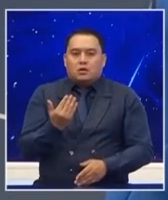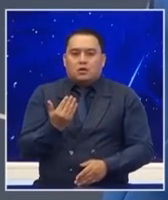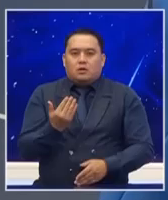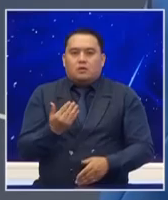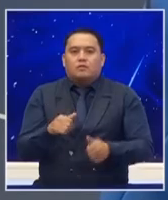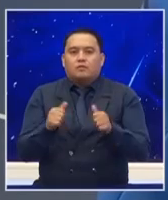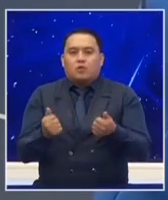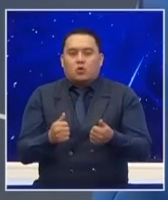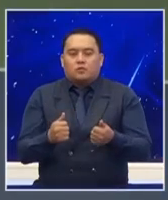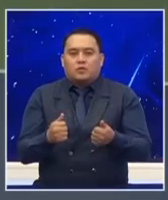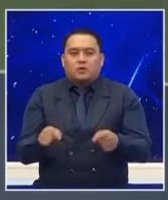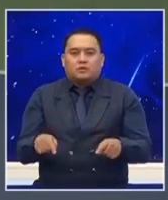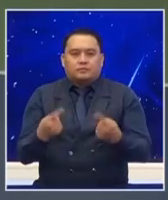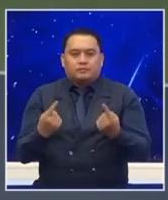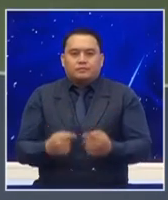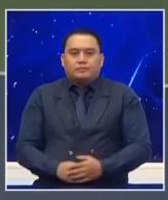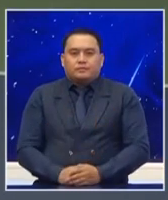деңгейі түскен емес.